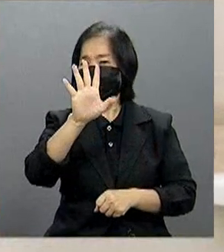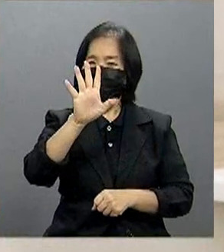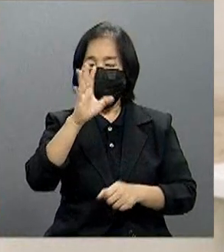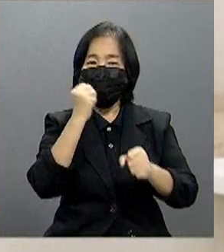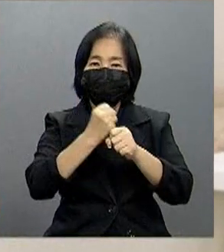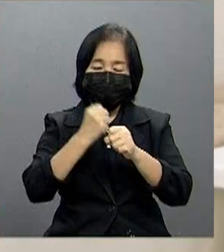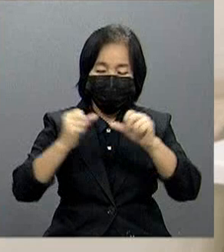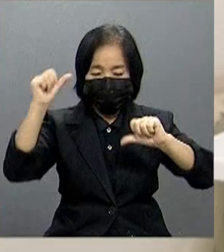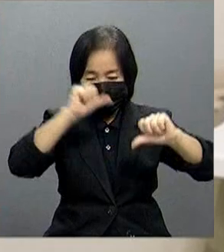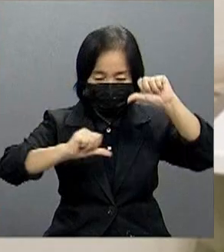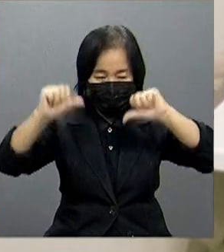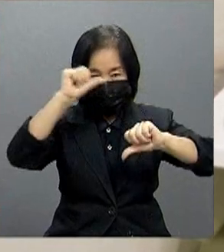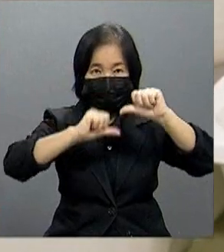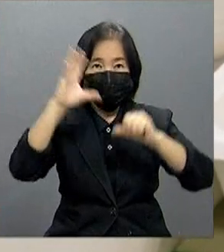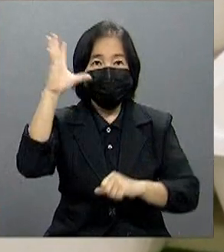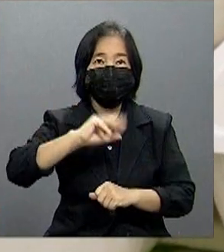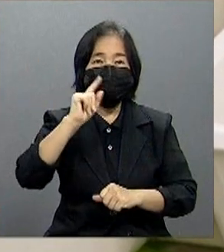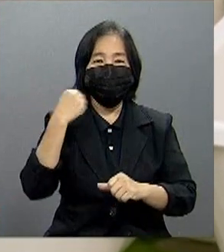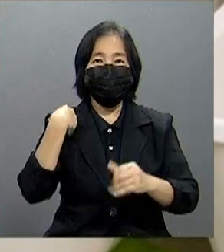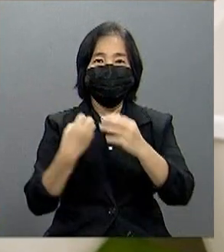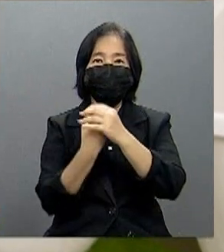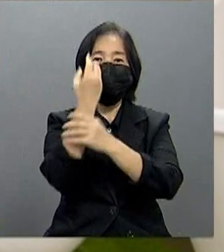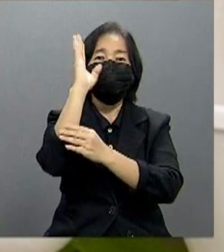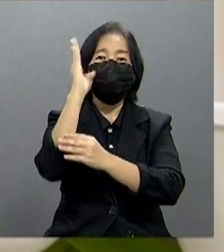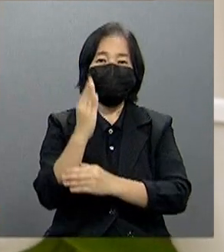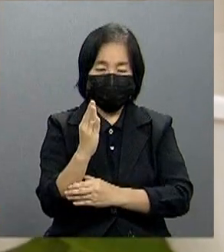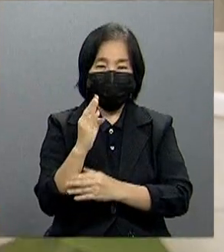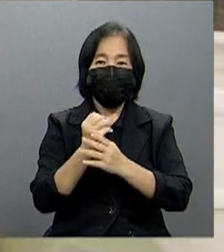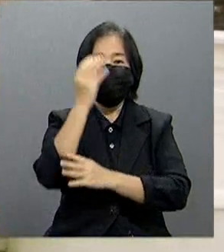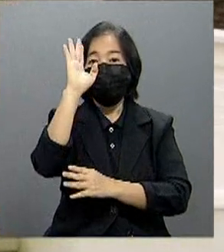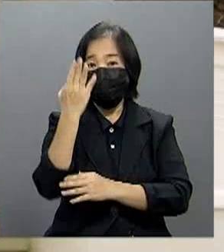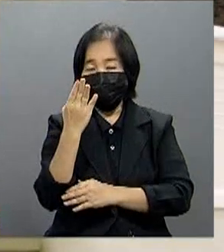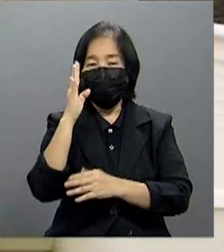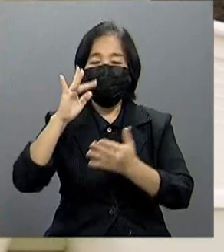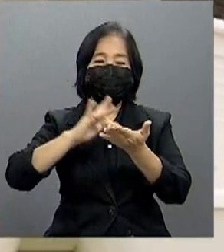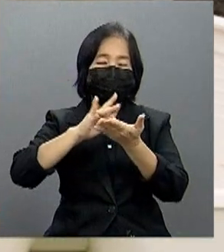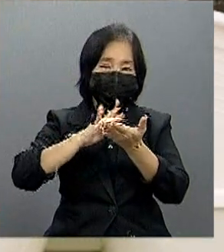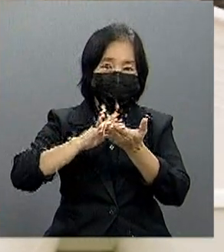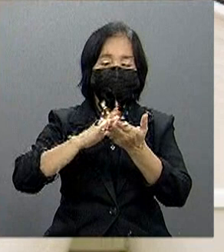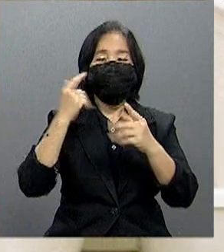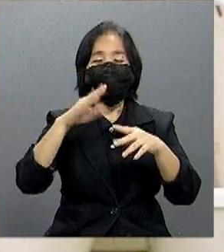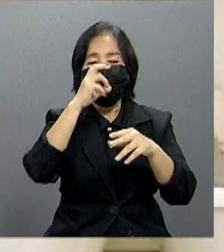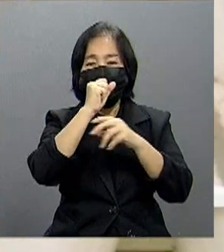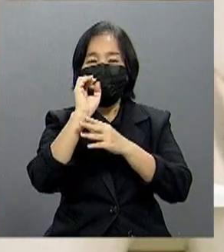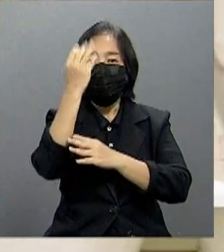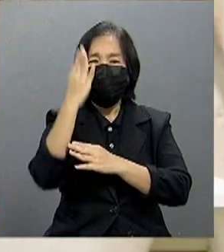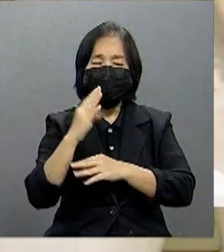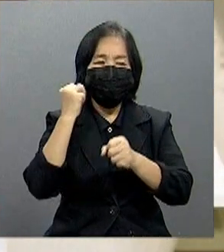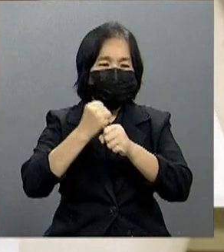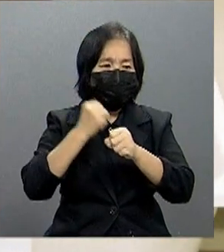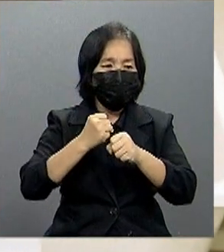ริงๆแล้วเราก็เริ่มพัฒนาไปตั้งแต่ตอนนั้นเลยนะครับเราก็พยายามรวบรวมคนแล้วก็ไปถามหาผู้เชี่ยวชาญต่างๆนะครับ